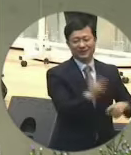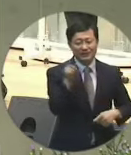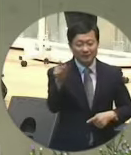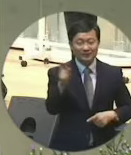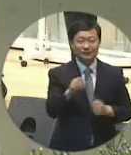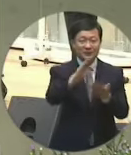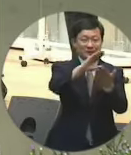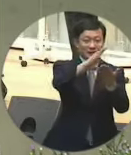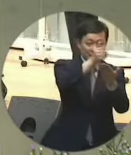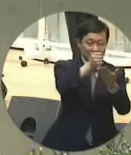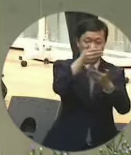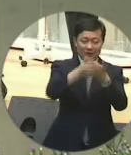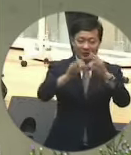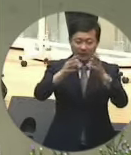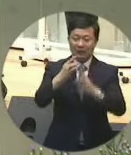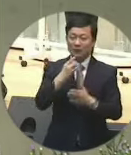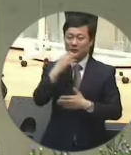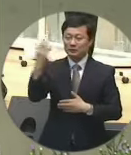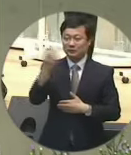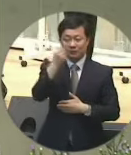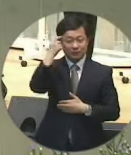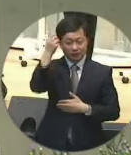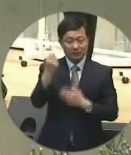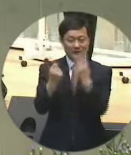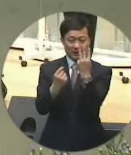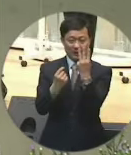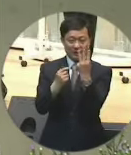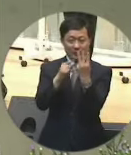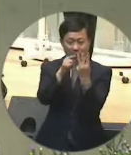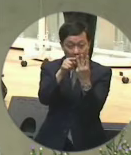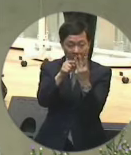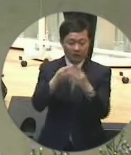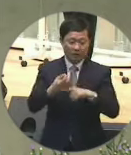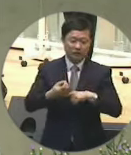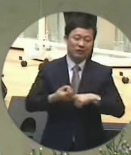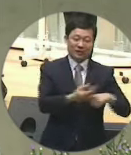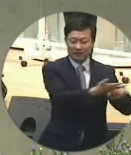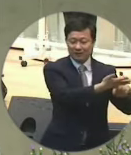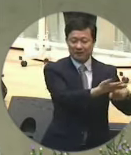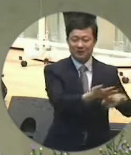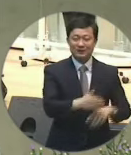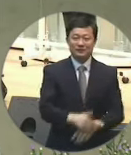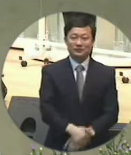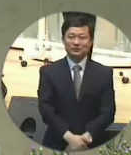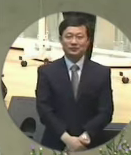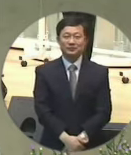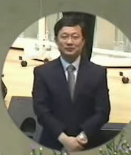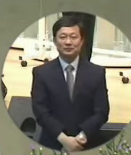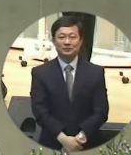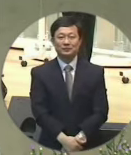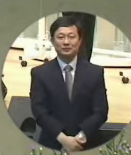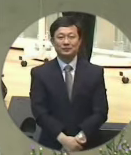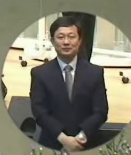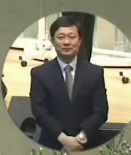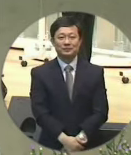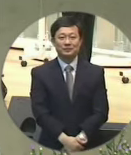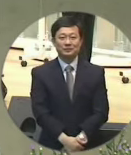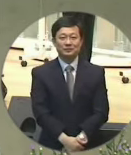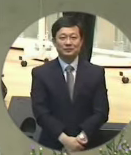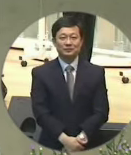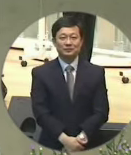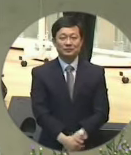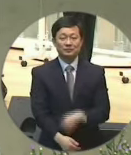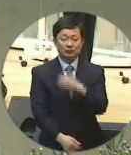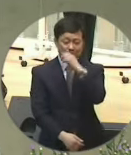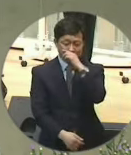그리스도 하나님의 나라 오직 성령. It is Christ, the kingdom of God, and only the Holy Spirit. 어느 정도